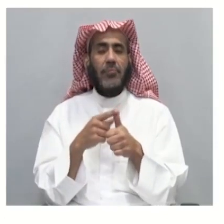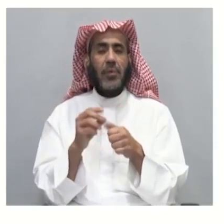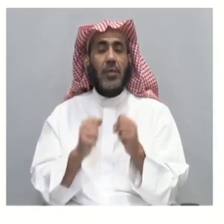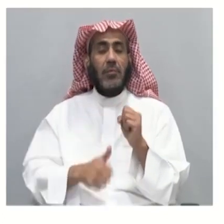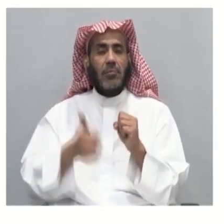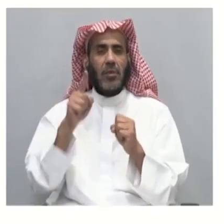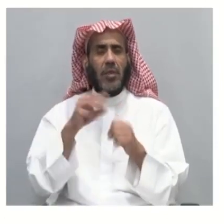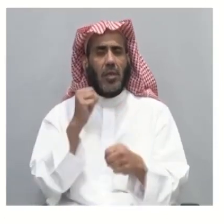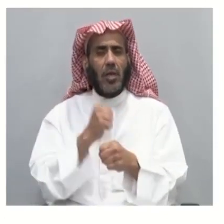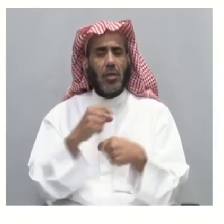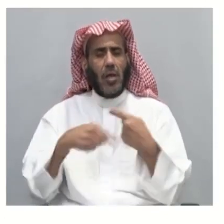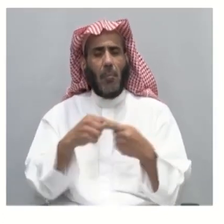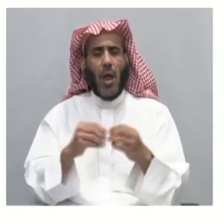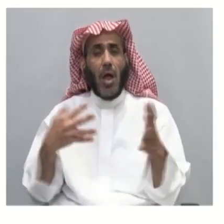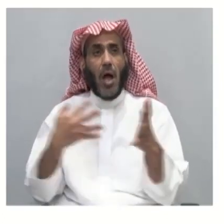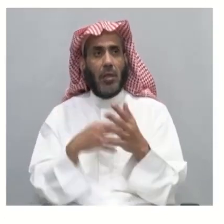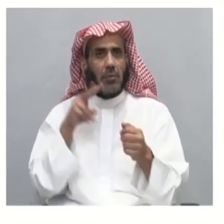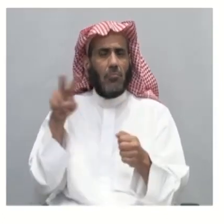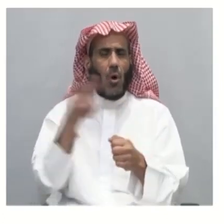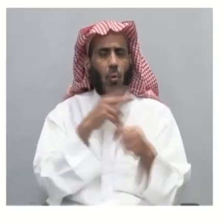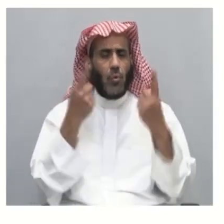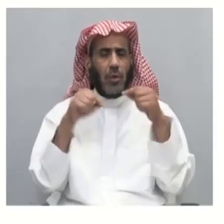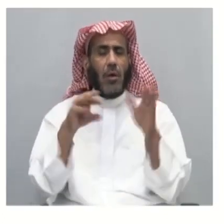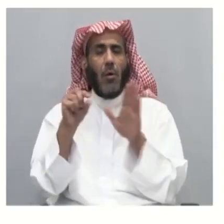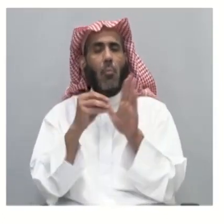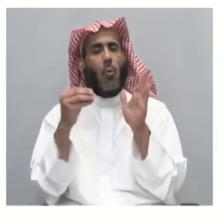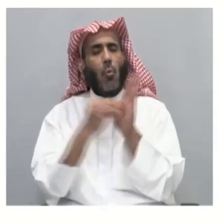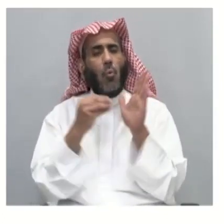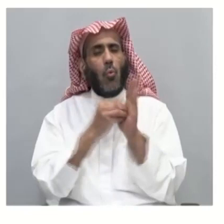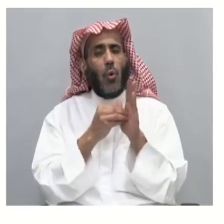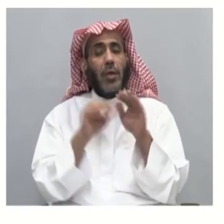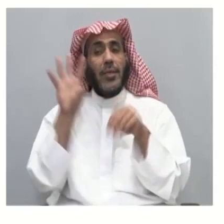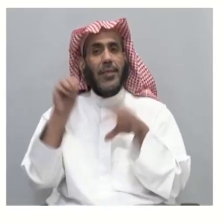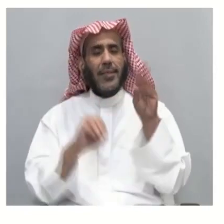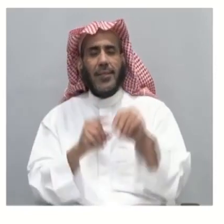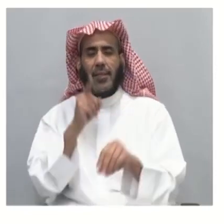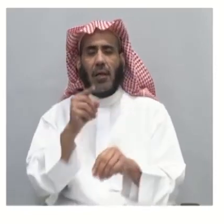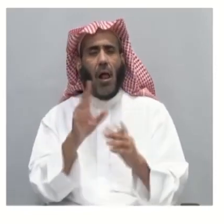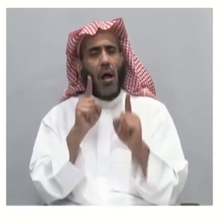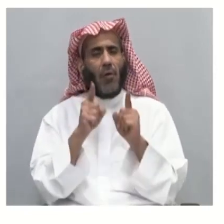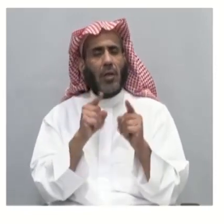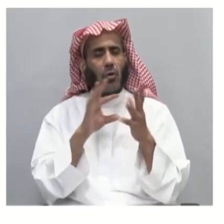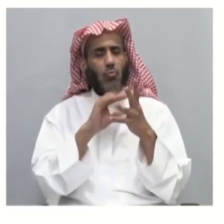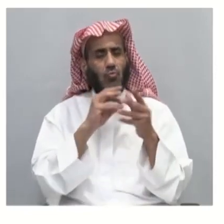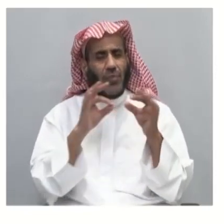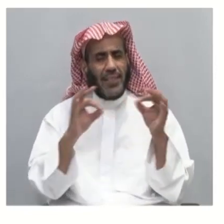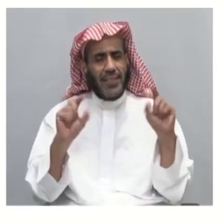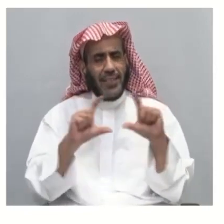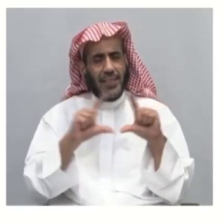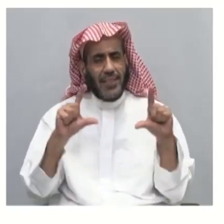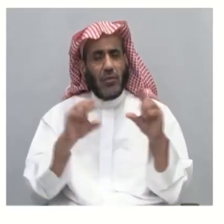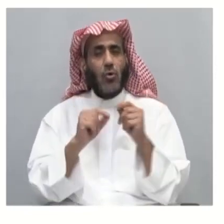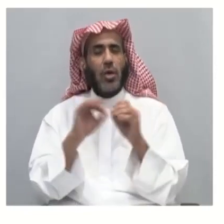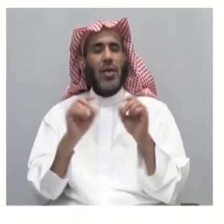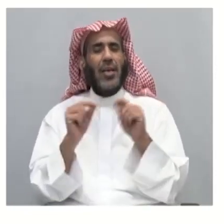تستطيع ان تجعل من اي حادثه تراها او تعيشها موضوعا لقصتك عليك فقط ان تفصل جزئيات الحادثه